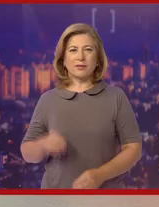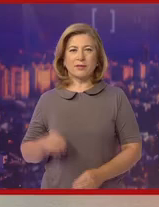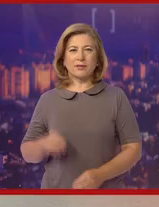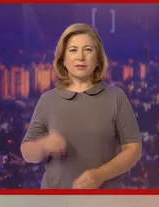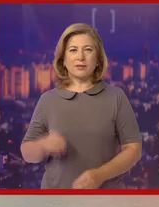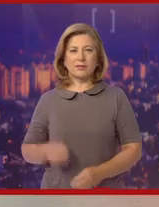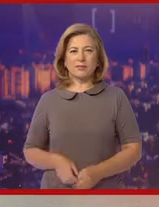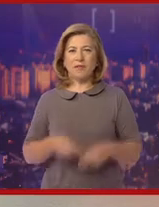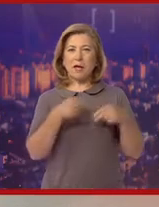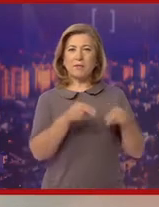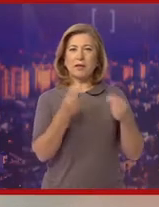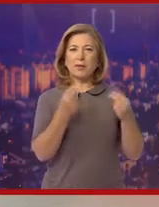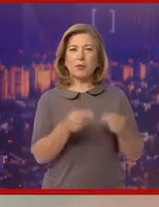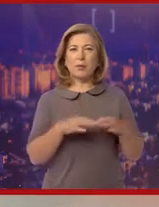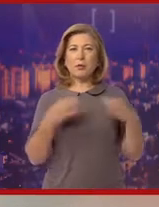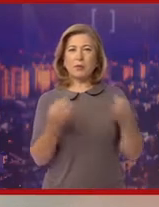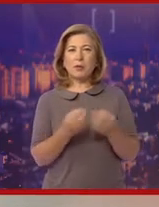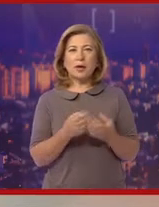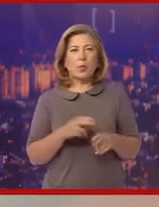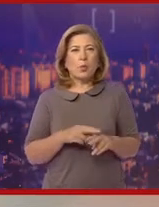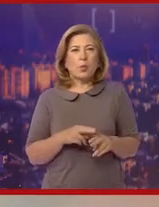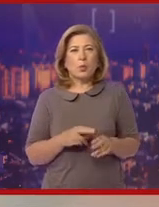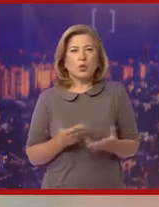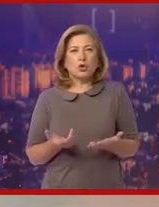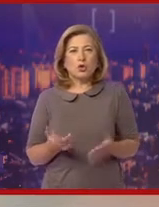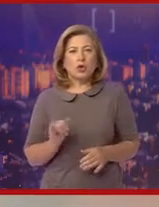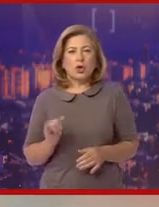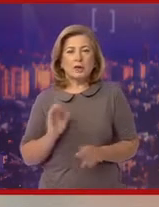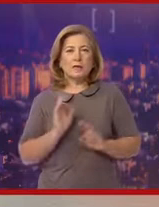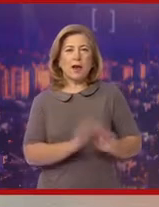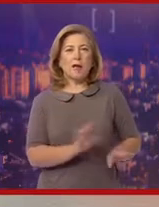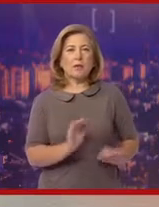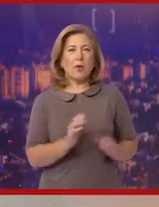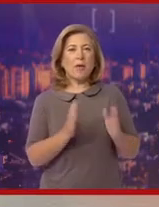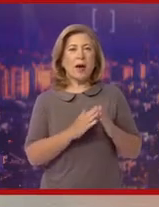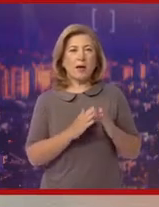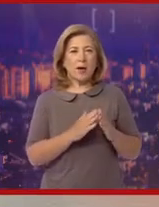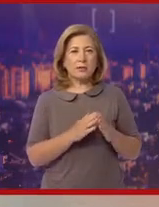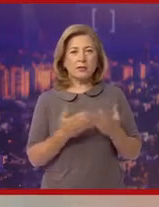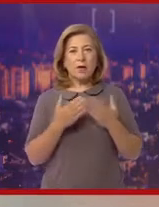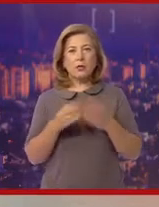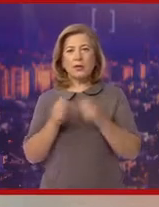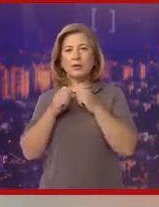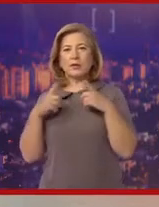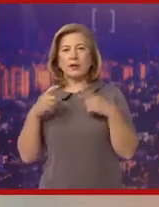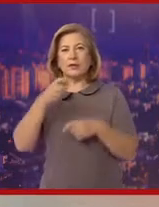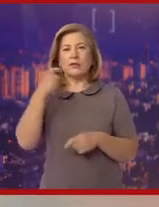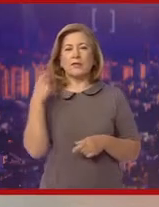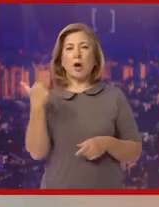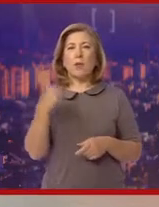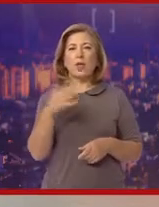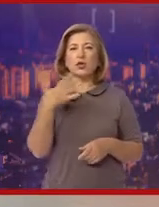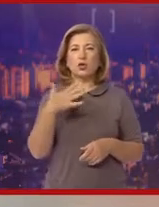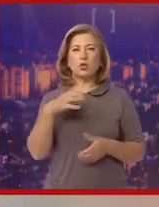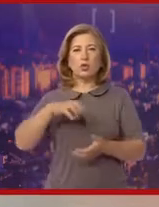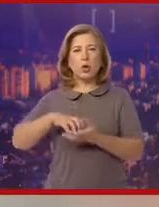Mulțumim! Veste bună pentru părinții care nu au cu cine să-și lase copiii acasă, s-a deschis sezonul grădinițelor de vară în capitală. Peste 1500 de